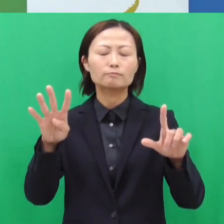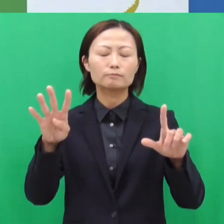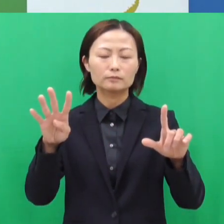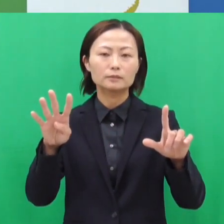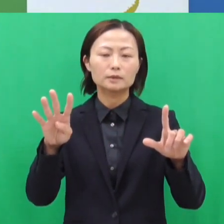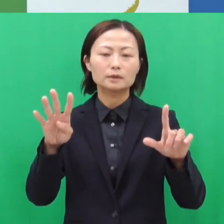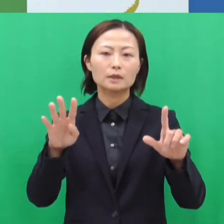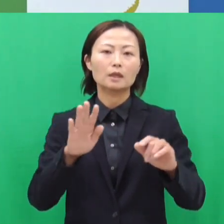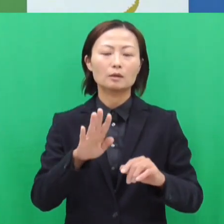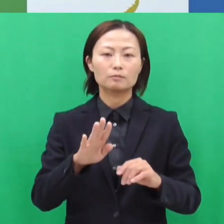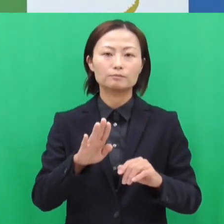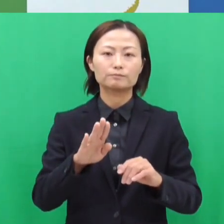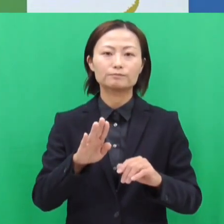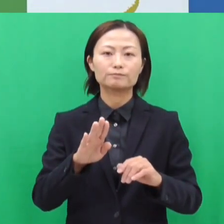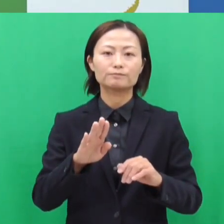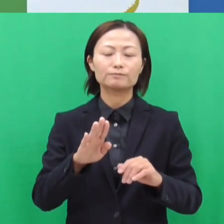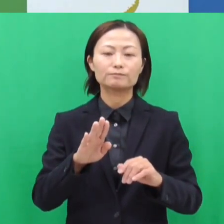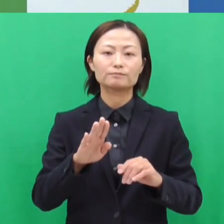し